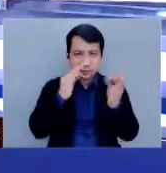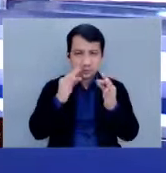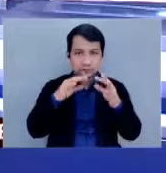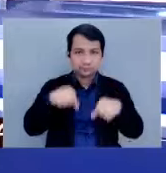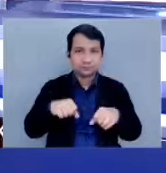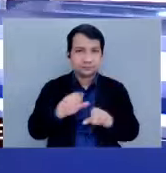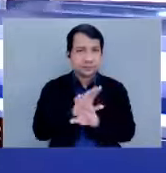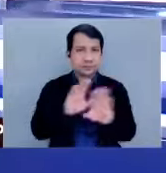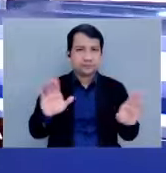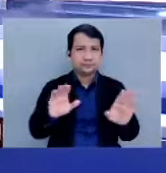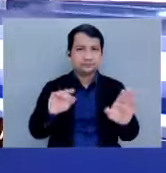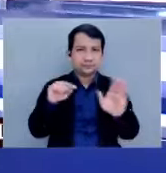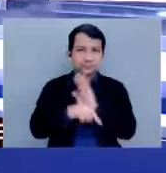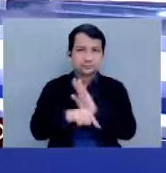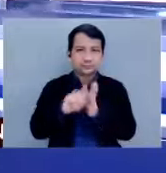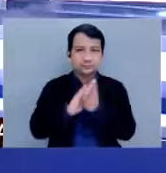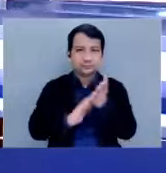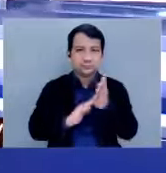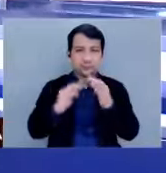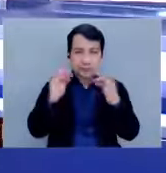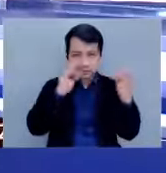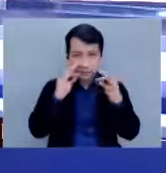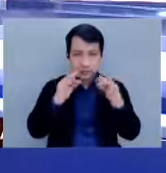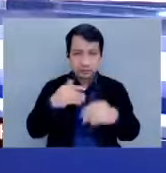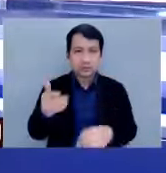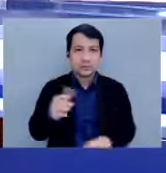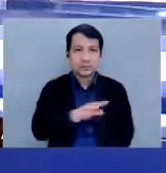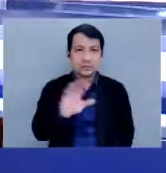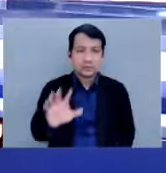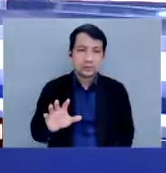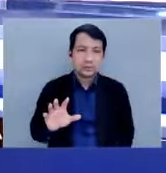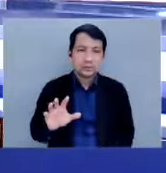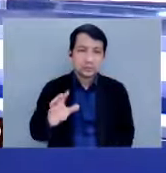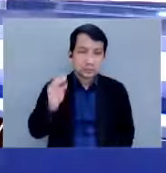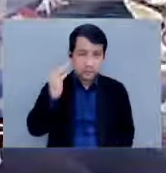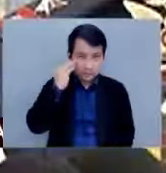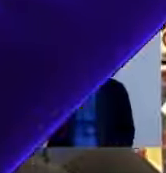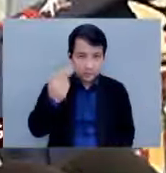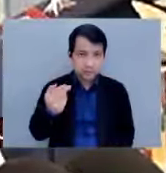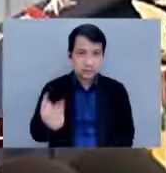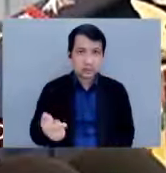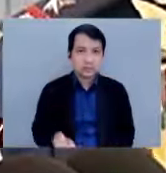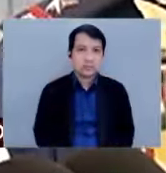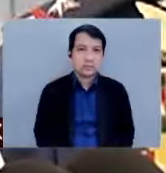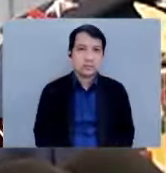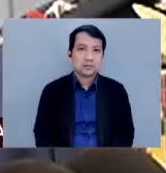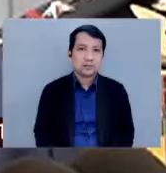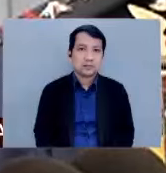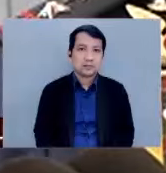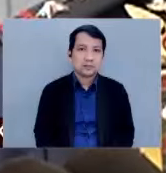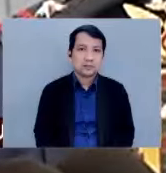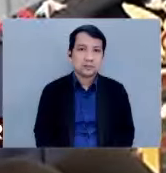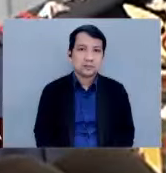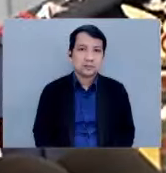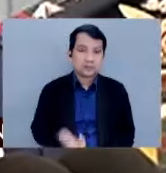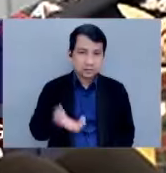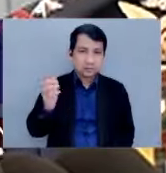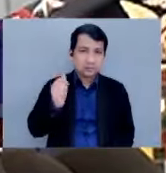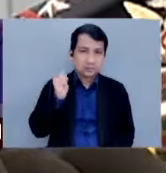maging madugo ang drug war. Nasa frontline na balitang yan, Maricel Halili. Bahala kayo sa ginagawa niyo,